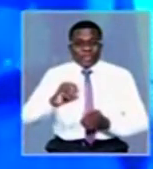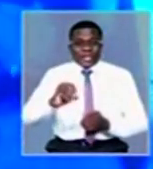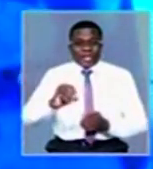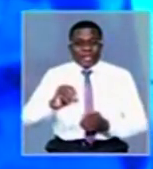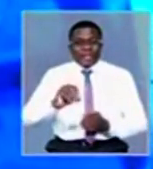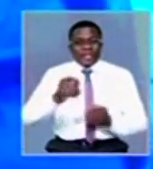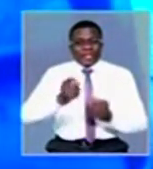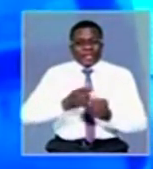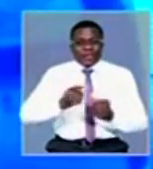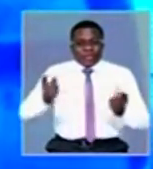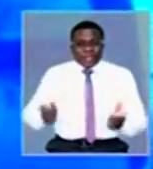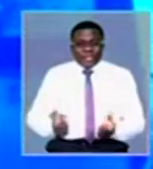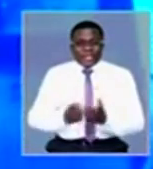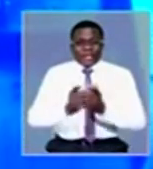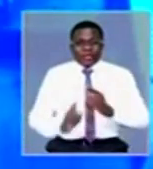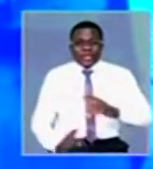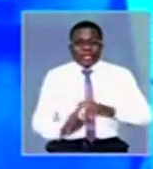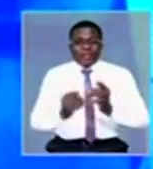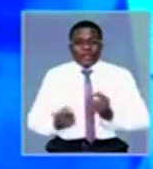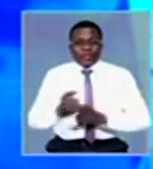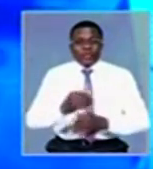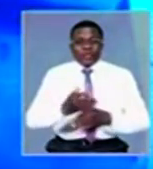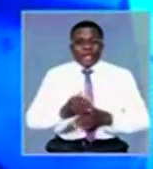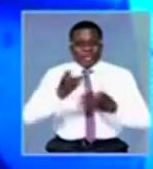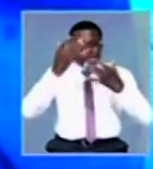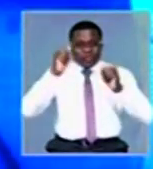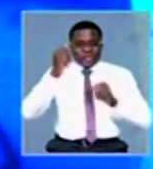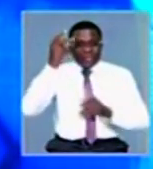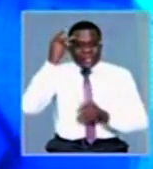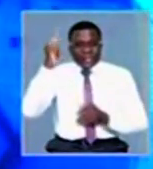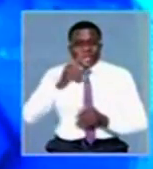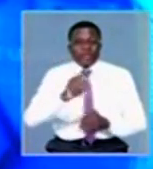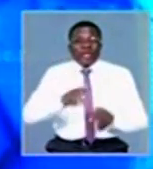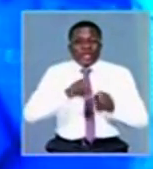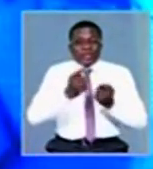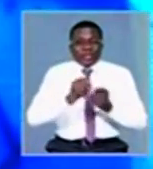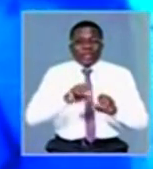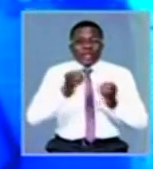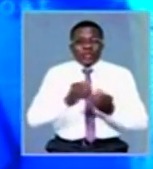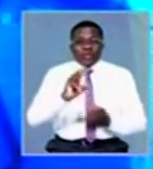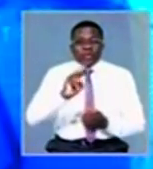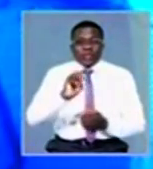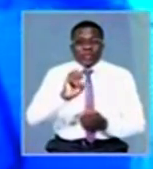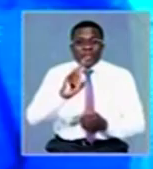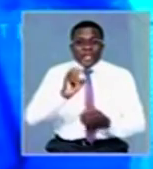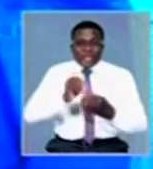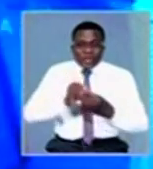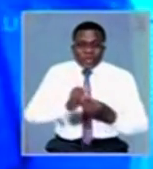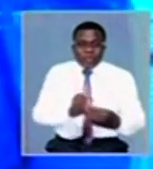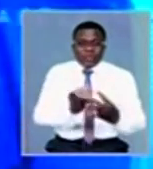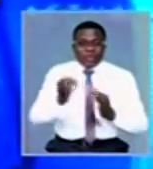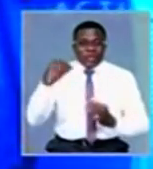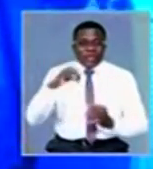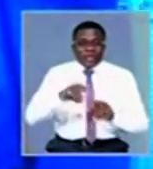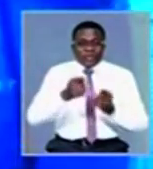s'agit de cette rencontre intervenue aujourd'hui entre le président Patrice Talon et une délégation du club MED, conduite par le patron du